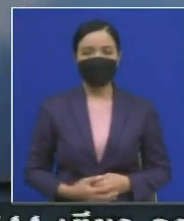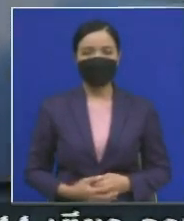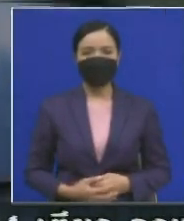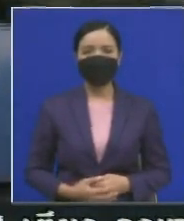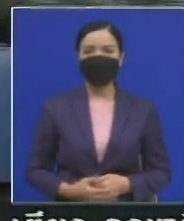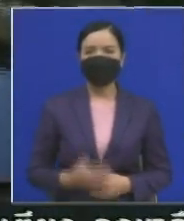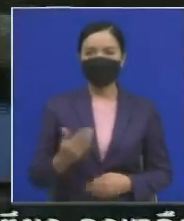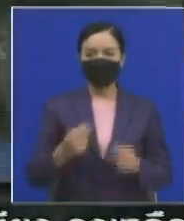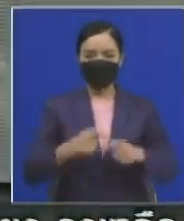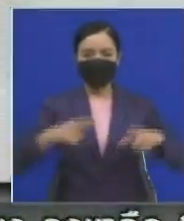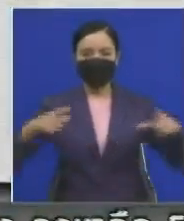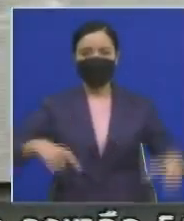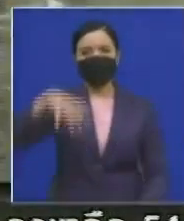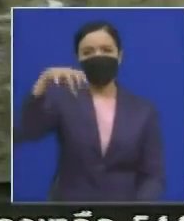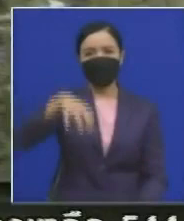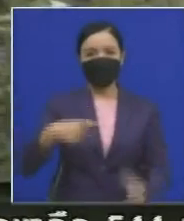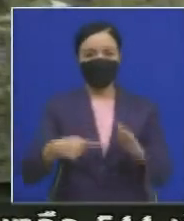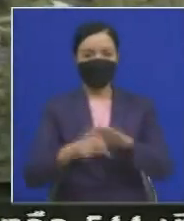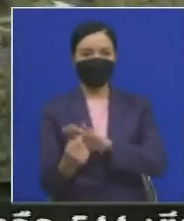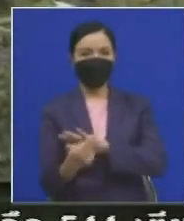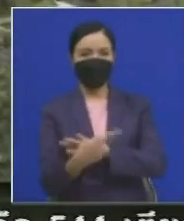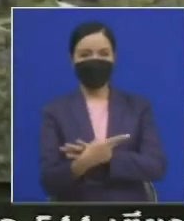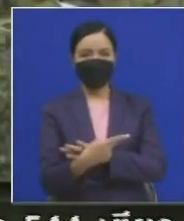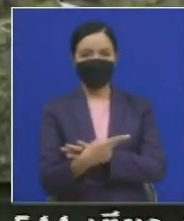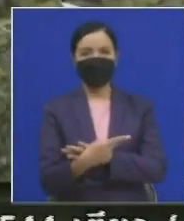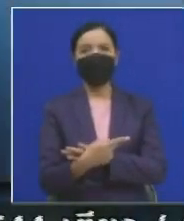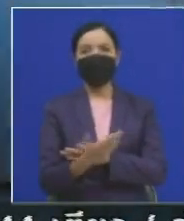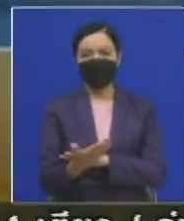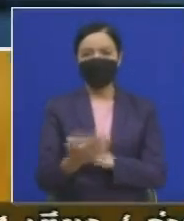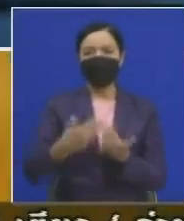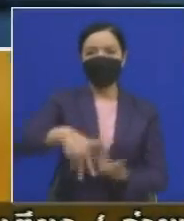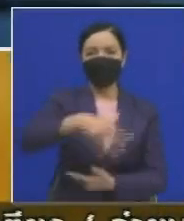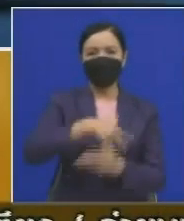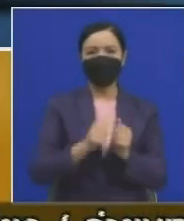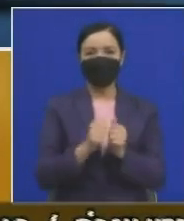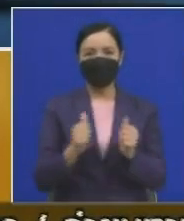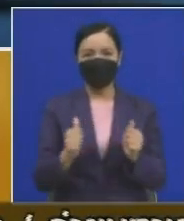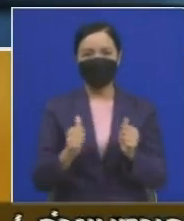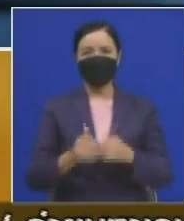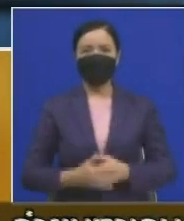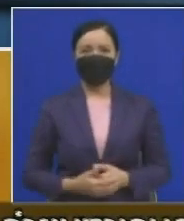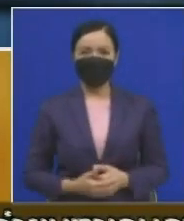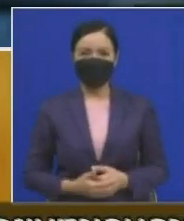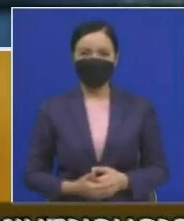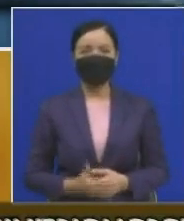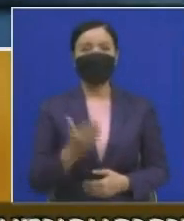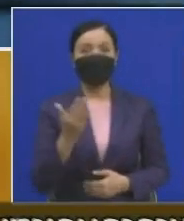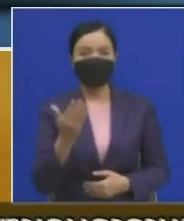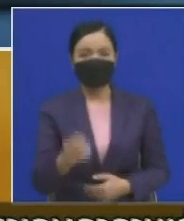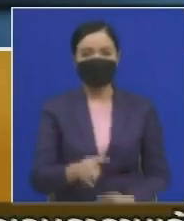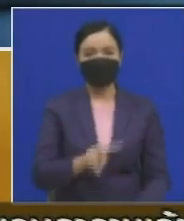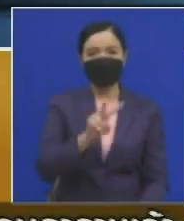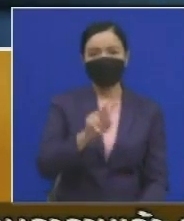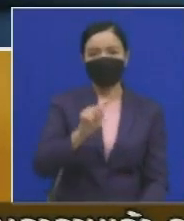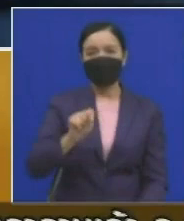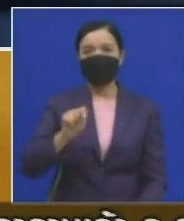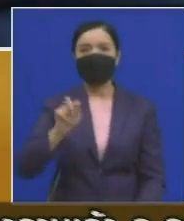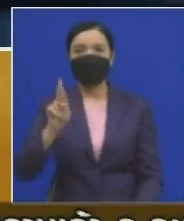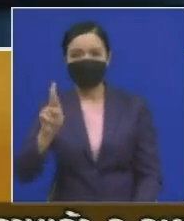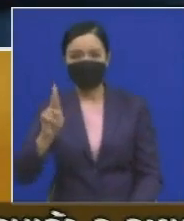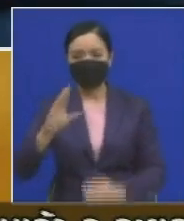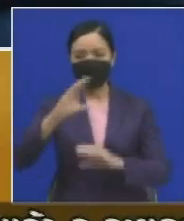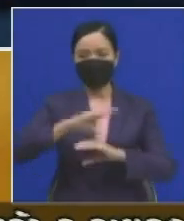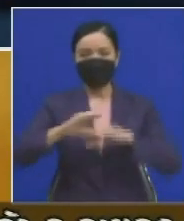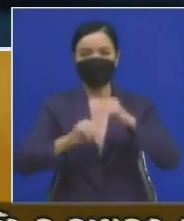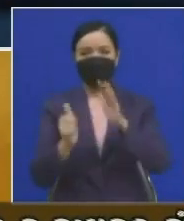รอย่าไปโอพา ประทุงทานี ชีวานิเวนี่คือวทีอารที่นำเสนอในโนแหะ Santi siempre